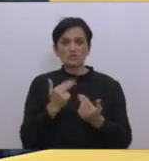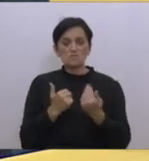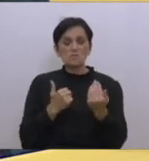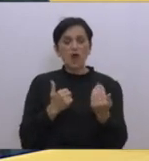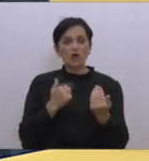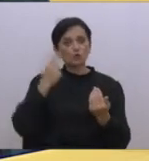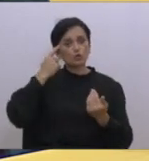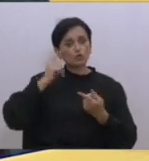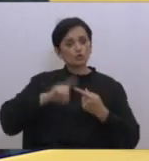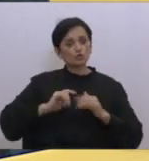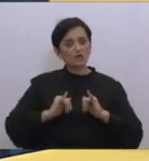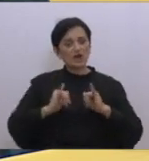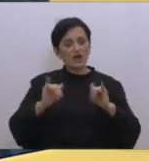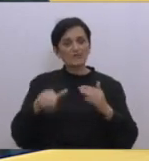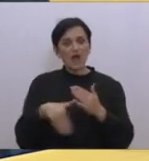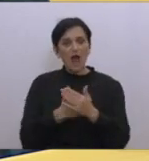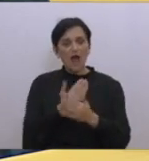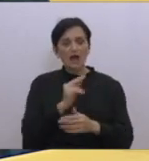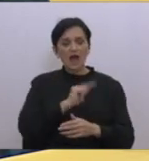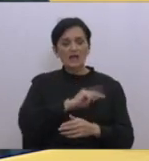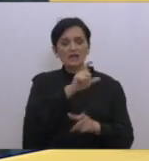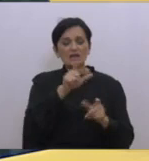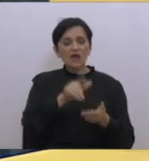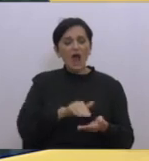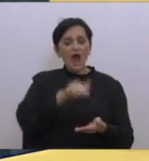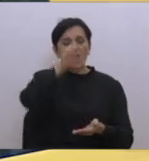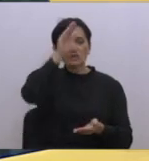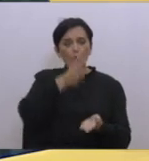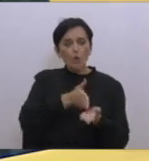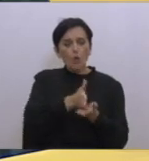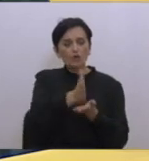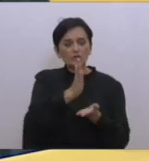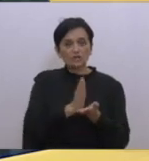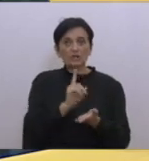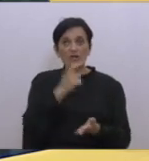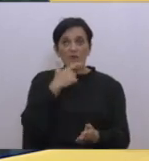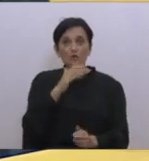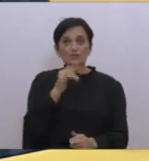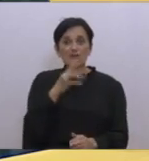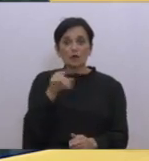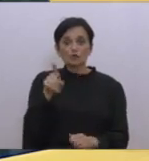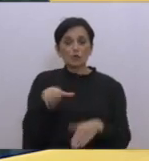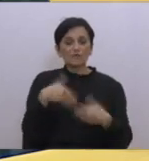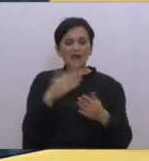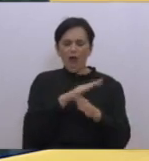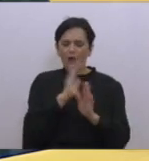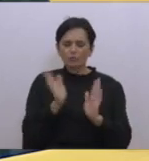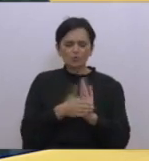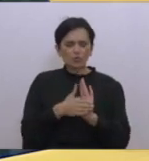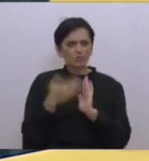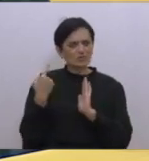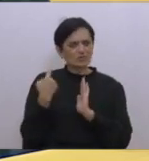მათი უნარების განვითარებას და ახალი კადრების აღზრდაზე ვართ ორიენტირებული. ის რასაც ბატონი სანდრო გვთავაზობს აბსოლუტურად